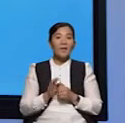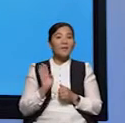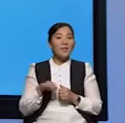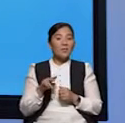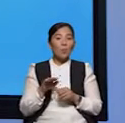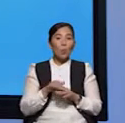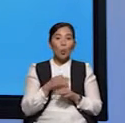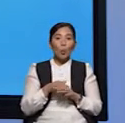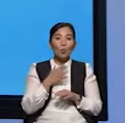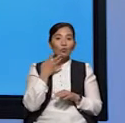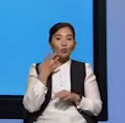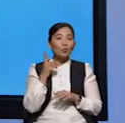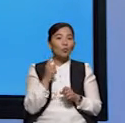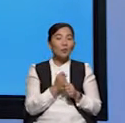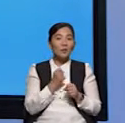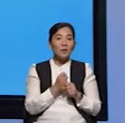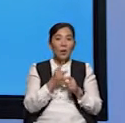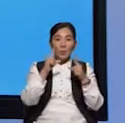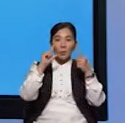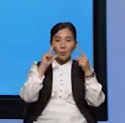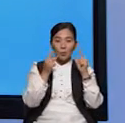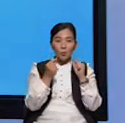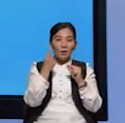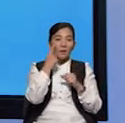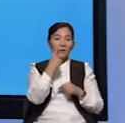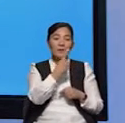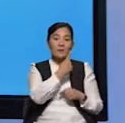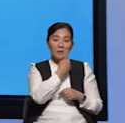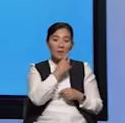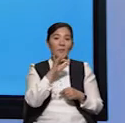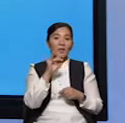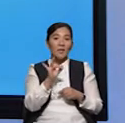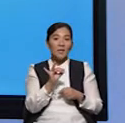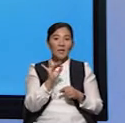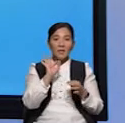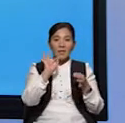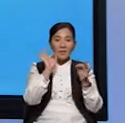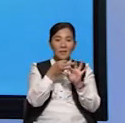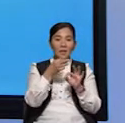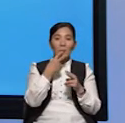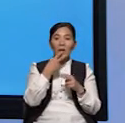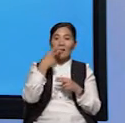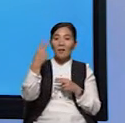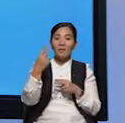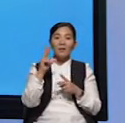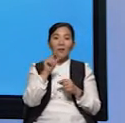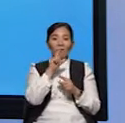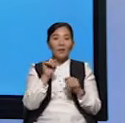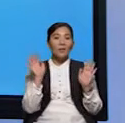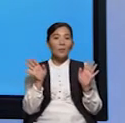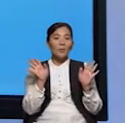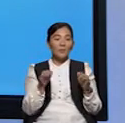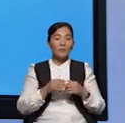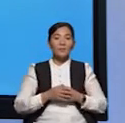А затем кошка что сделала? Прищурила глаза и искоса поглядывает на